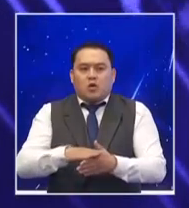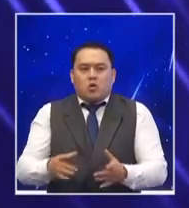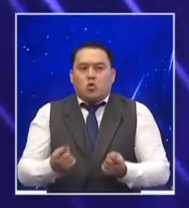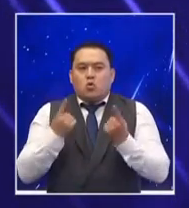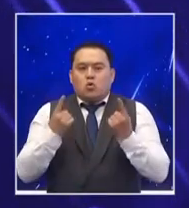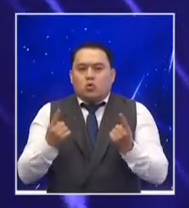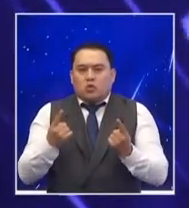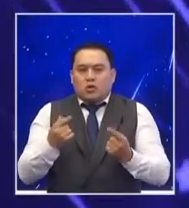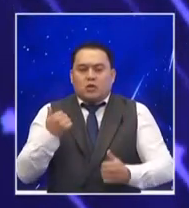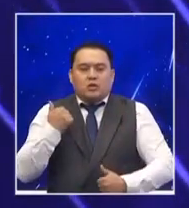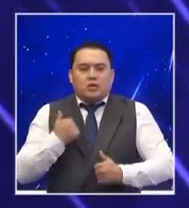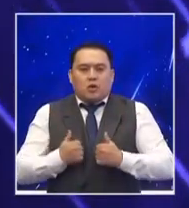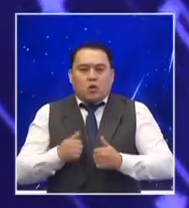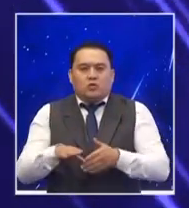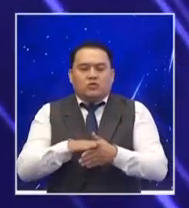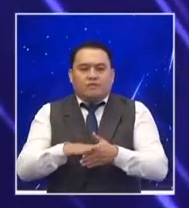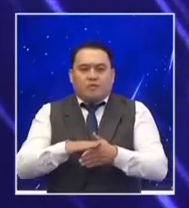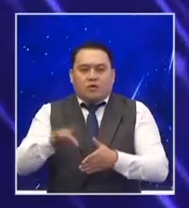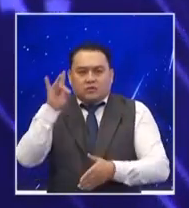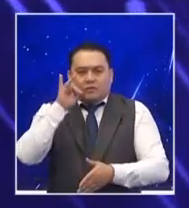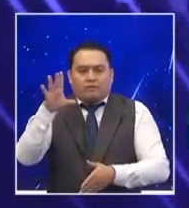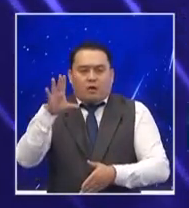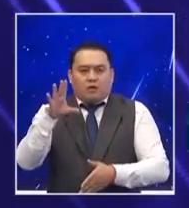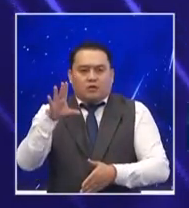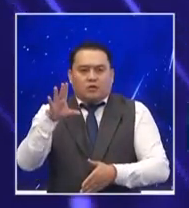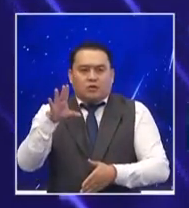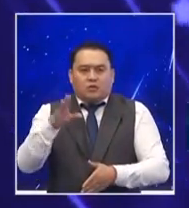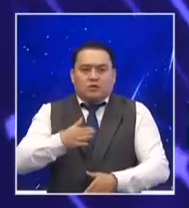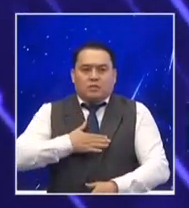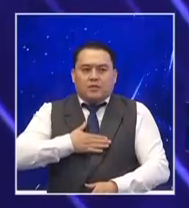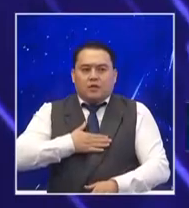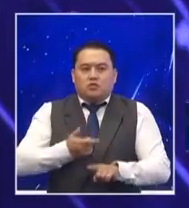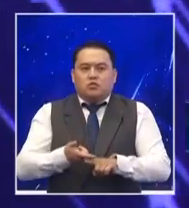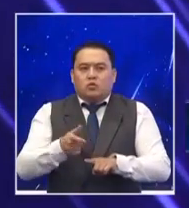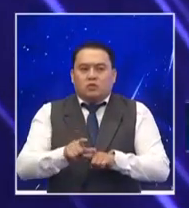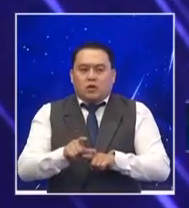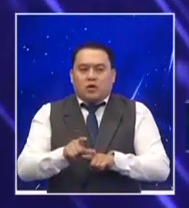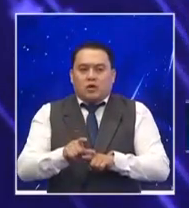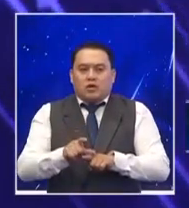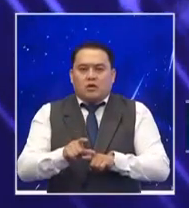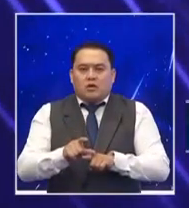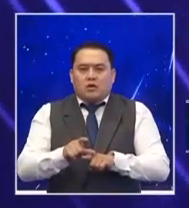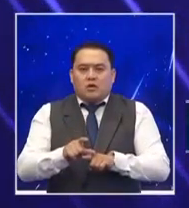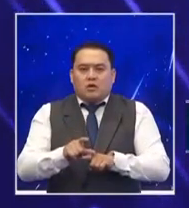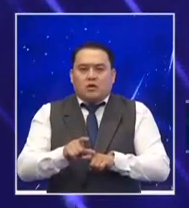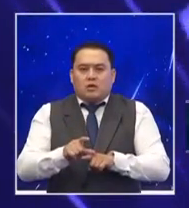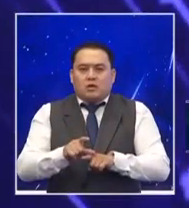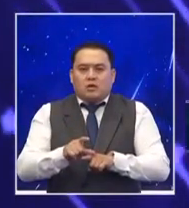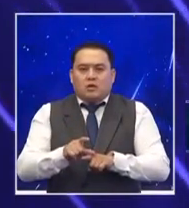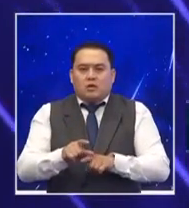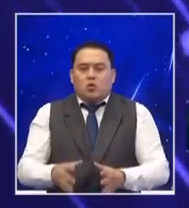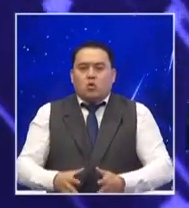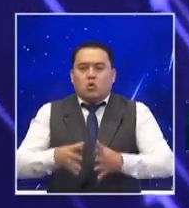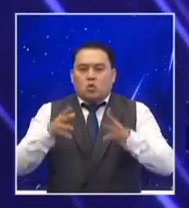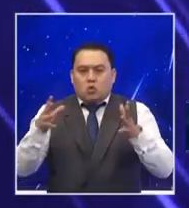өте биік атақ, өте жоғары атақ. Бұдан жоғары атақ жоқ. Сондықтан да осындай